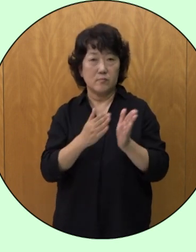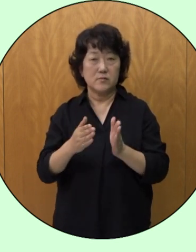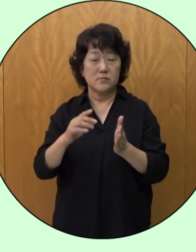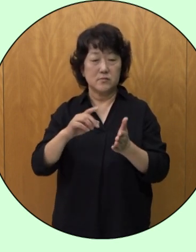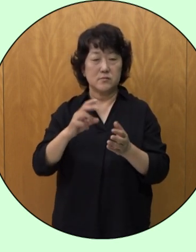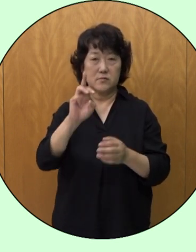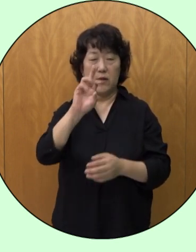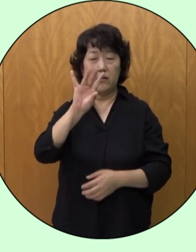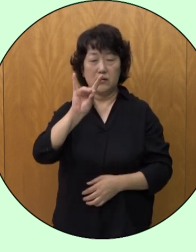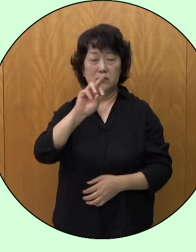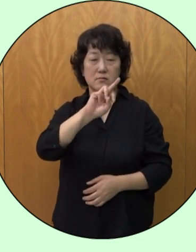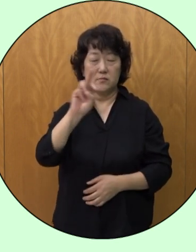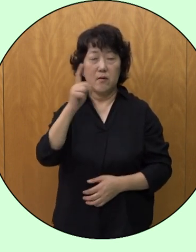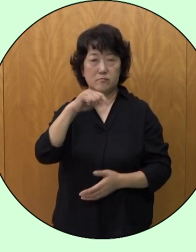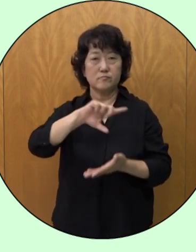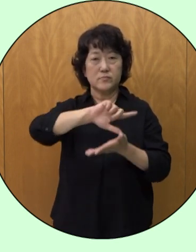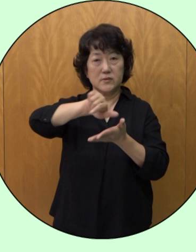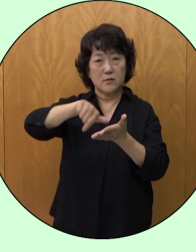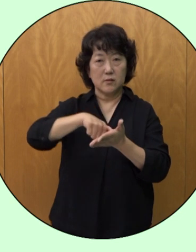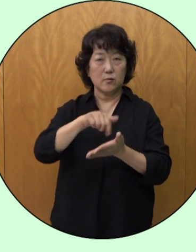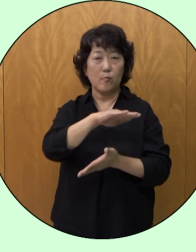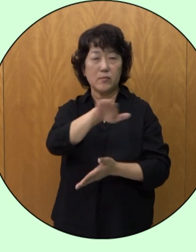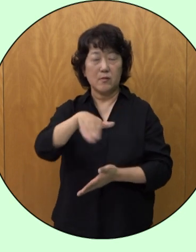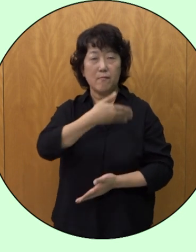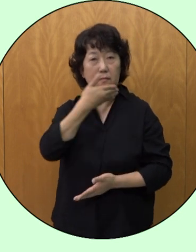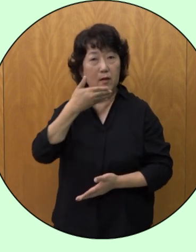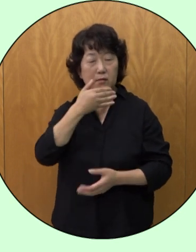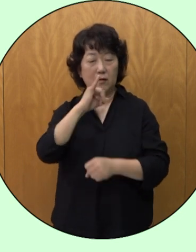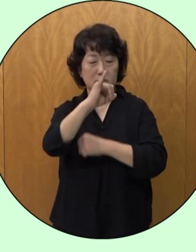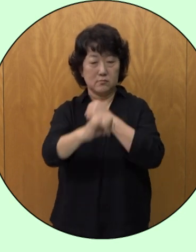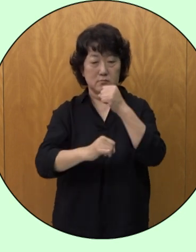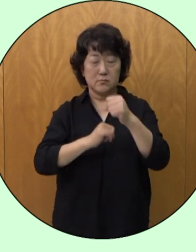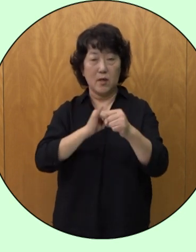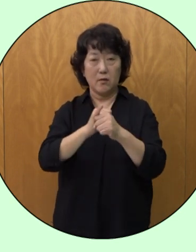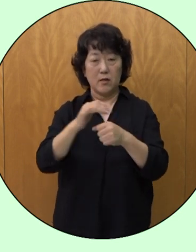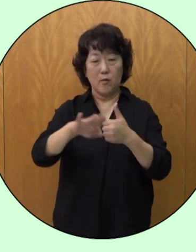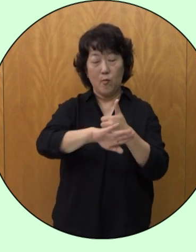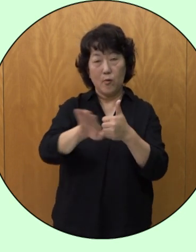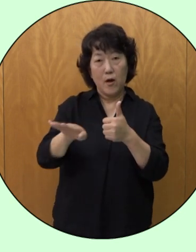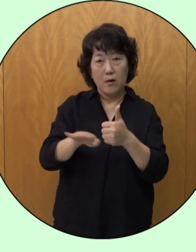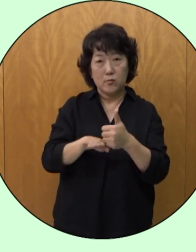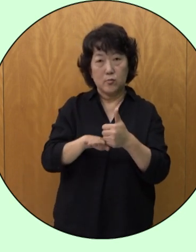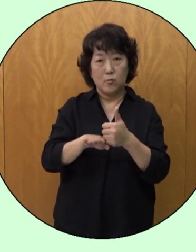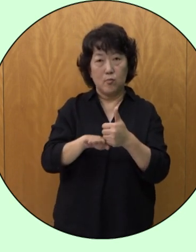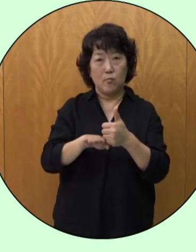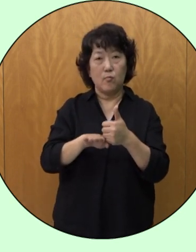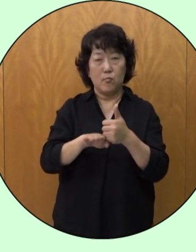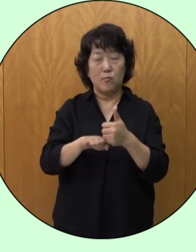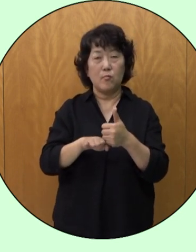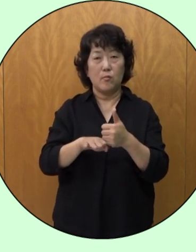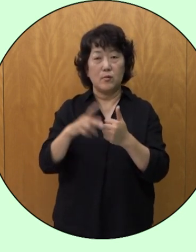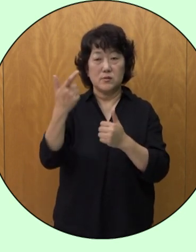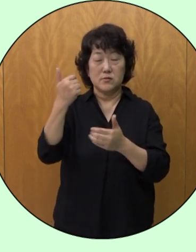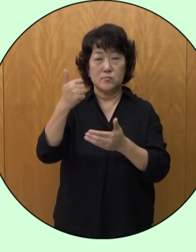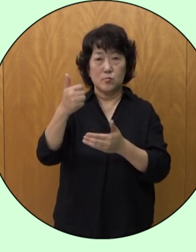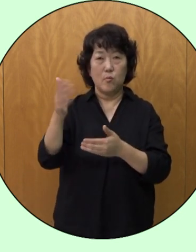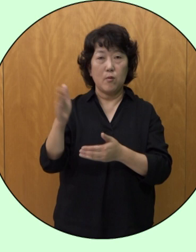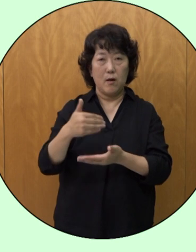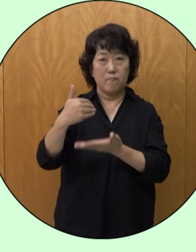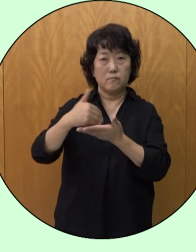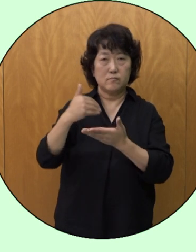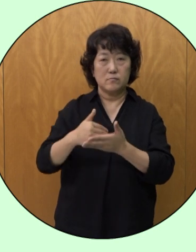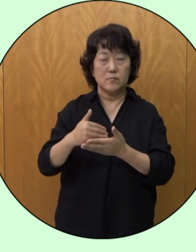様が快適で便利なインターネット環境をご利用いただけることに加えて、 先ほど市長よりありました移住の促進